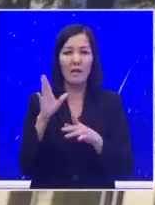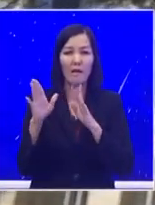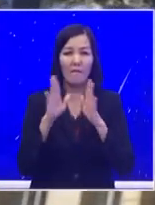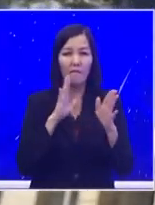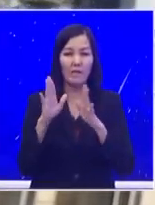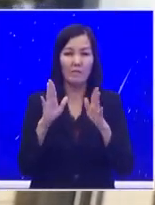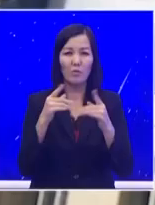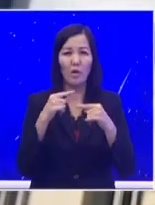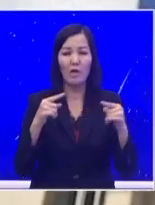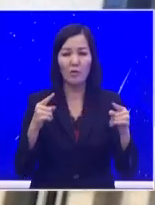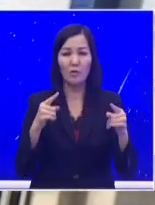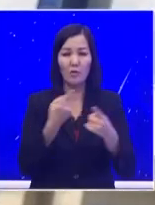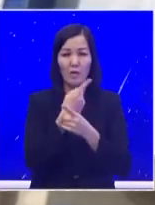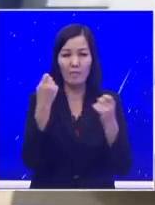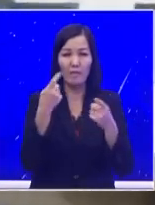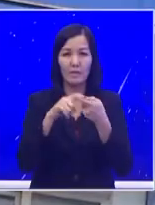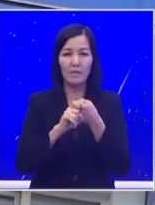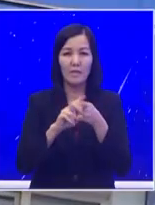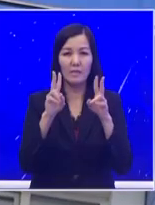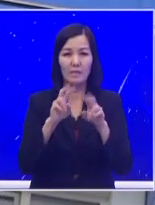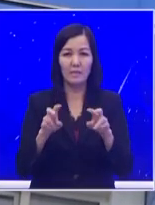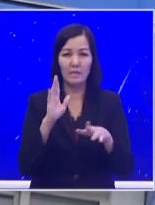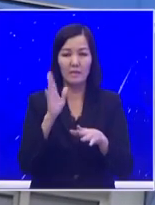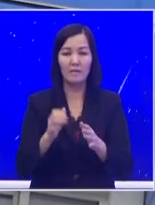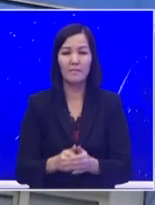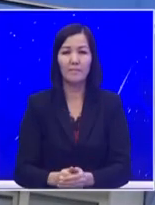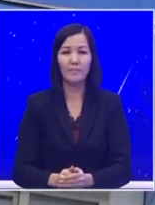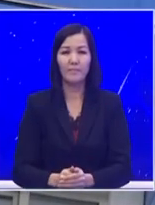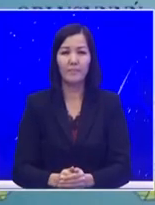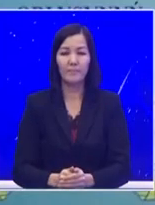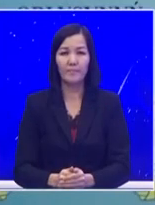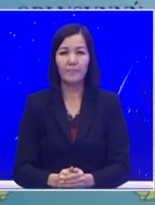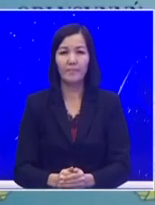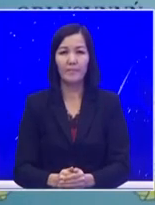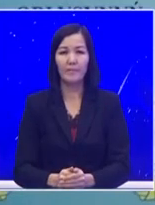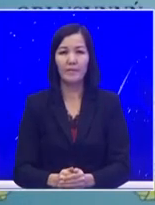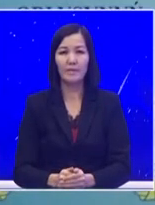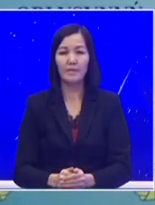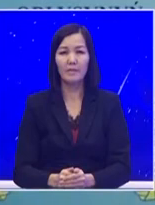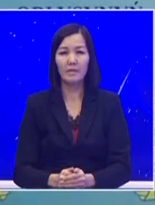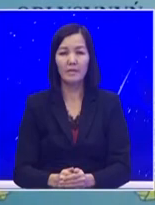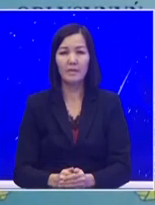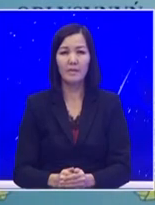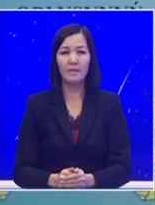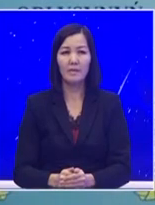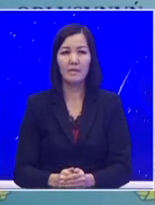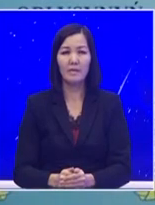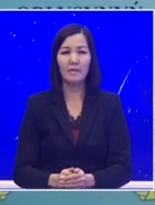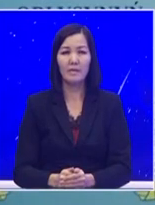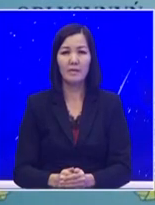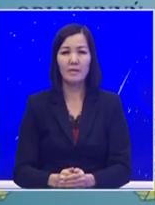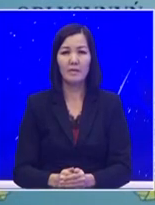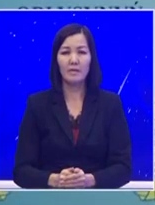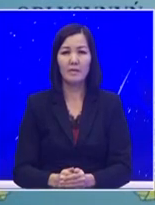іздестіруді бастап кеткендерін айтады. За оказание сопротивления или отказ от